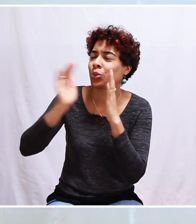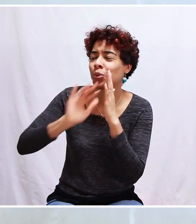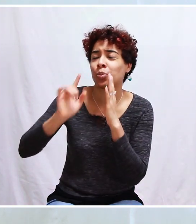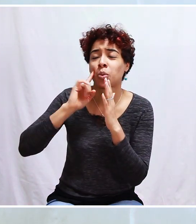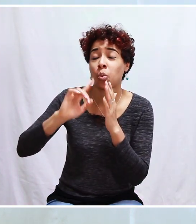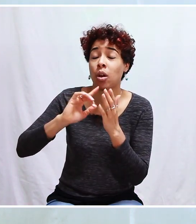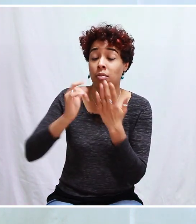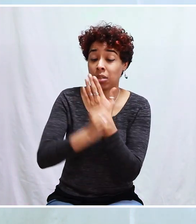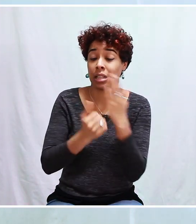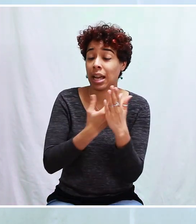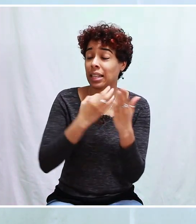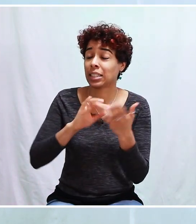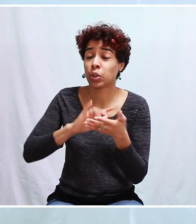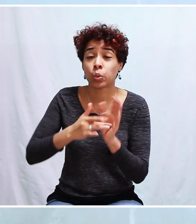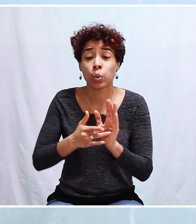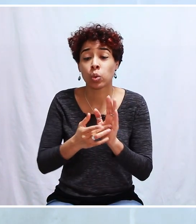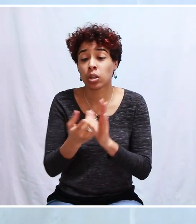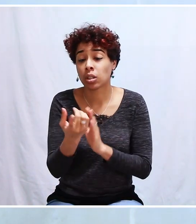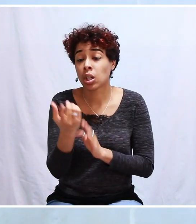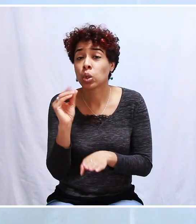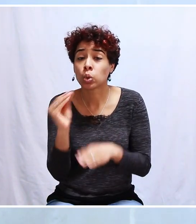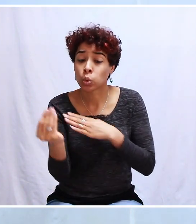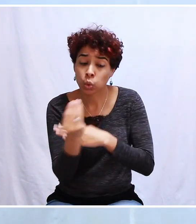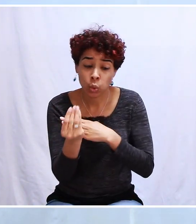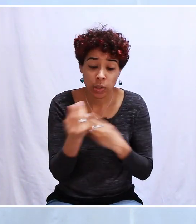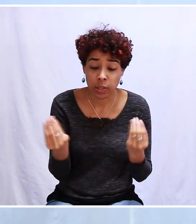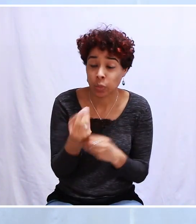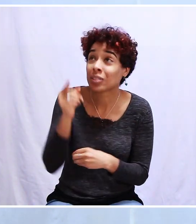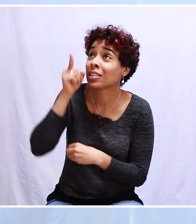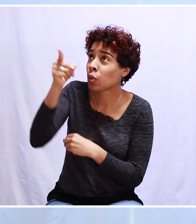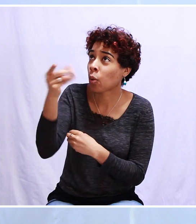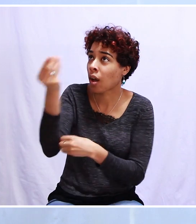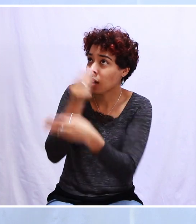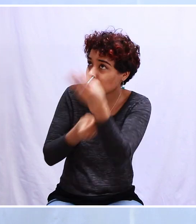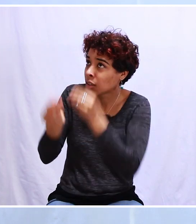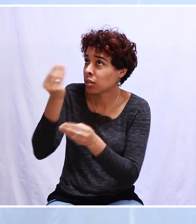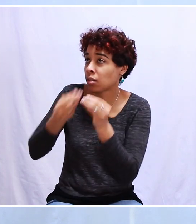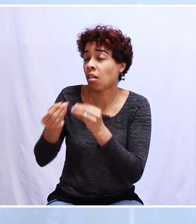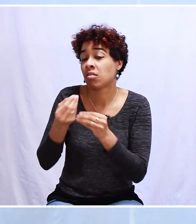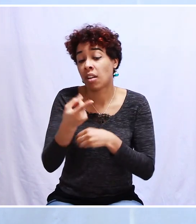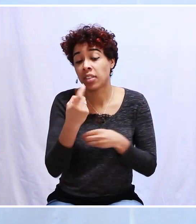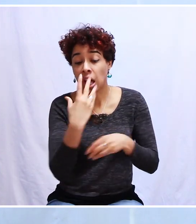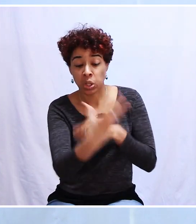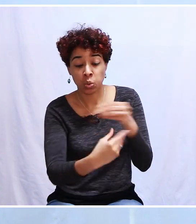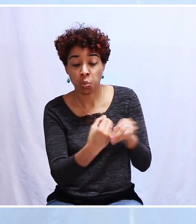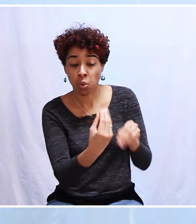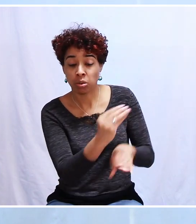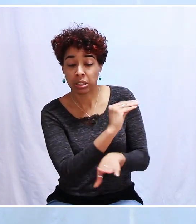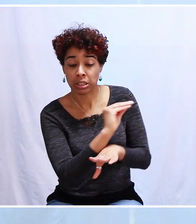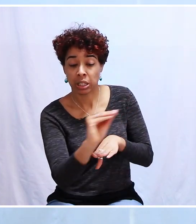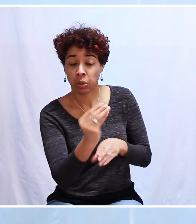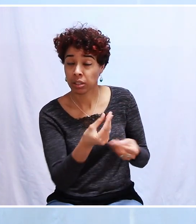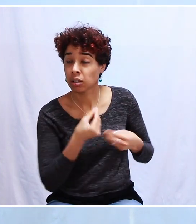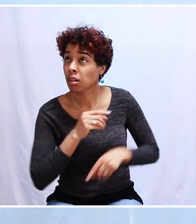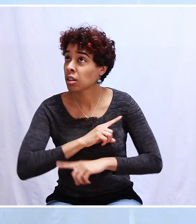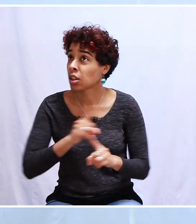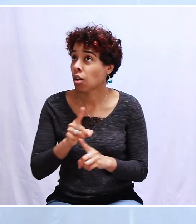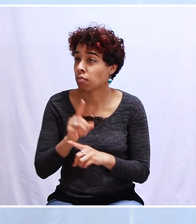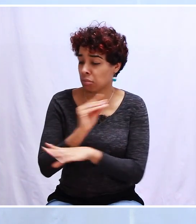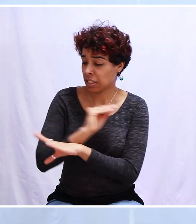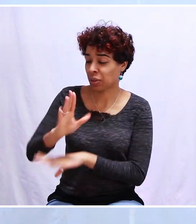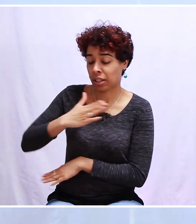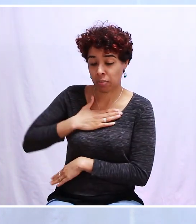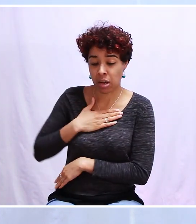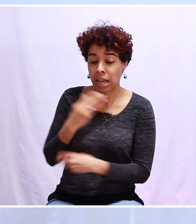sources sont en toi. Elles sont pas dans ce monde, elles sont pas dans ce que le monde peut nous apporter comme sécurité, Seigneur. Non, notre sécurité, elle est en